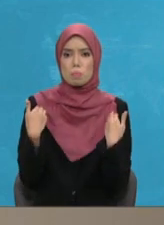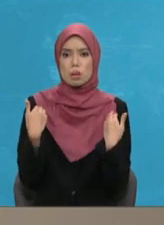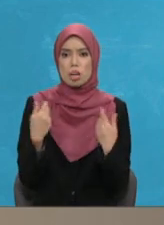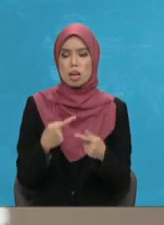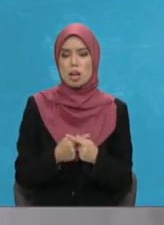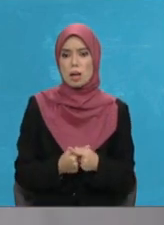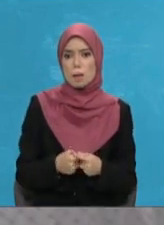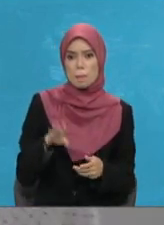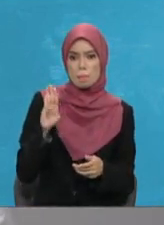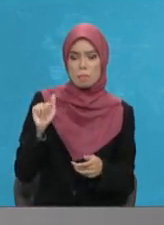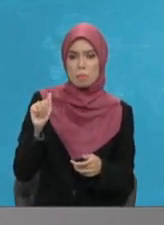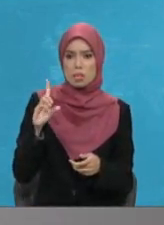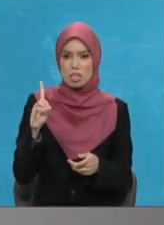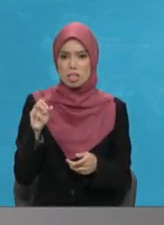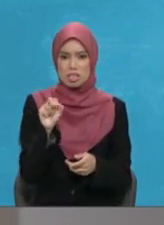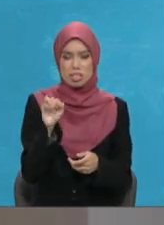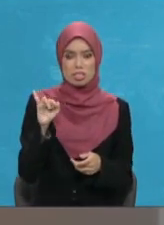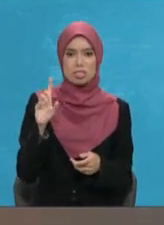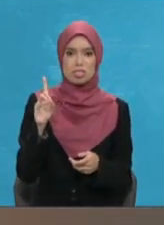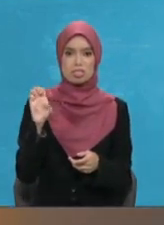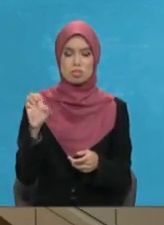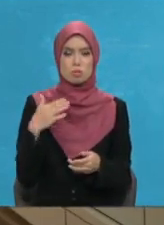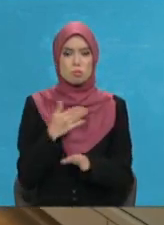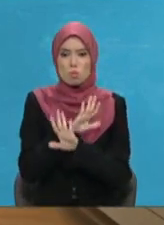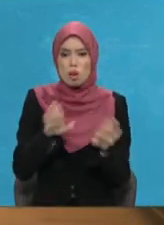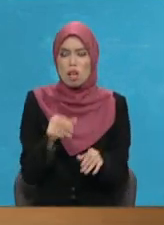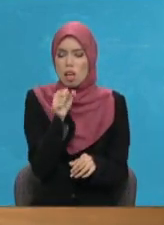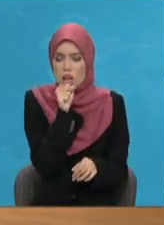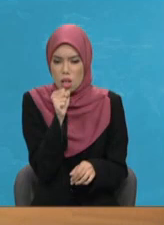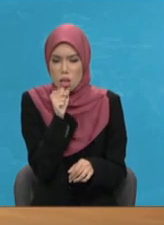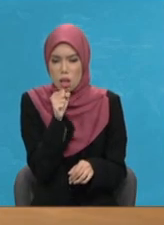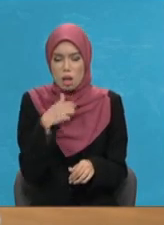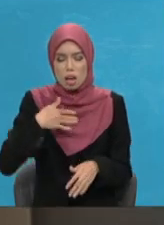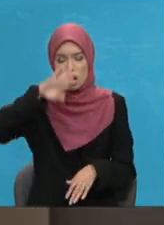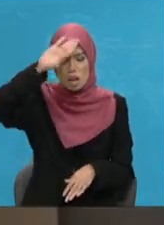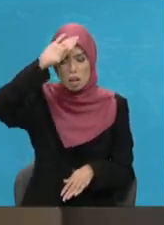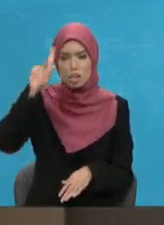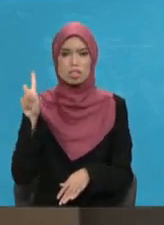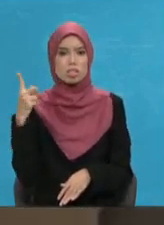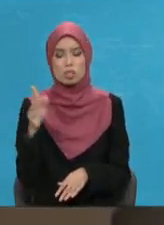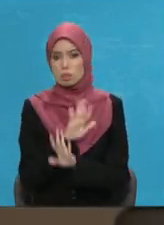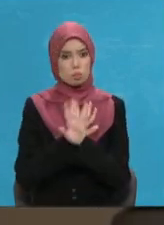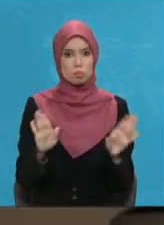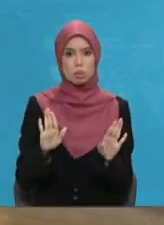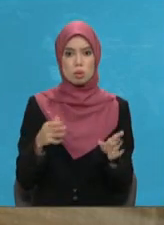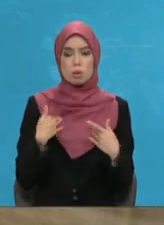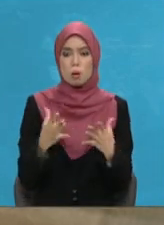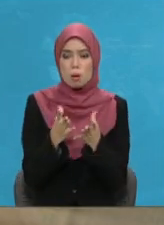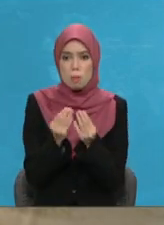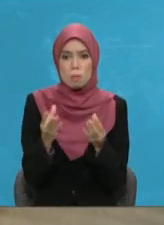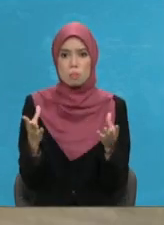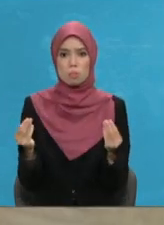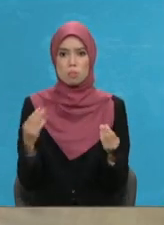sampingan yang bukan dikatakan Oh 12 batuk selisma bukan ya terlalu banyak dalam satu masa